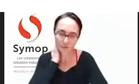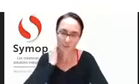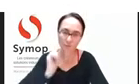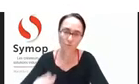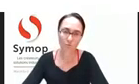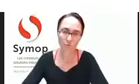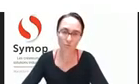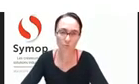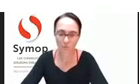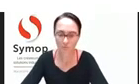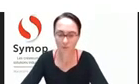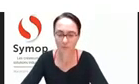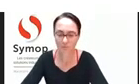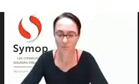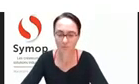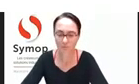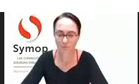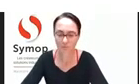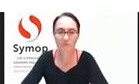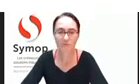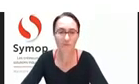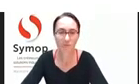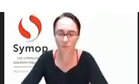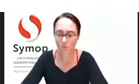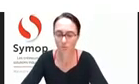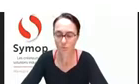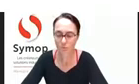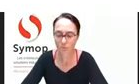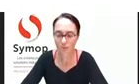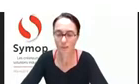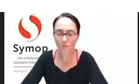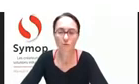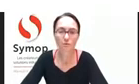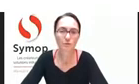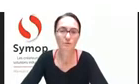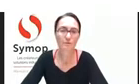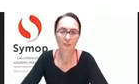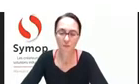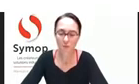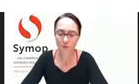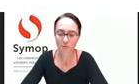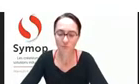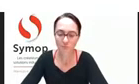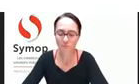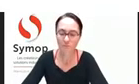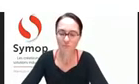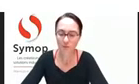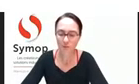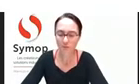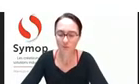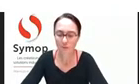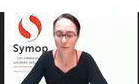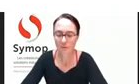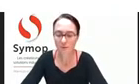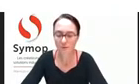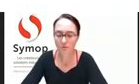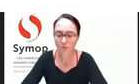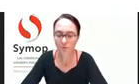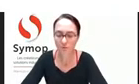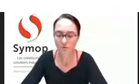qui vous permettront de vous renseigner pour activer cette demande de subvention. Je vous inviterai également à